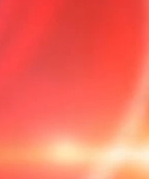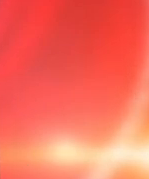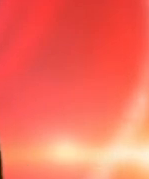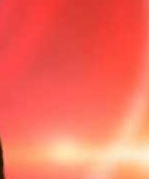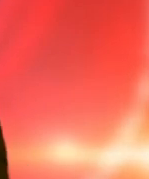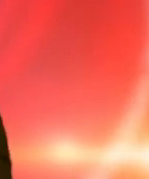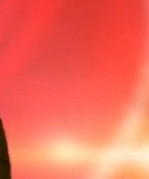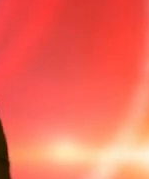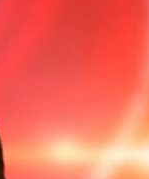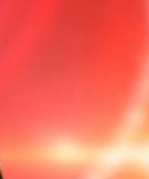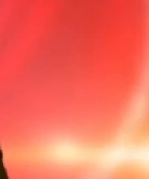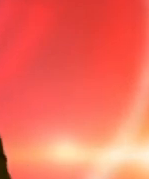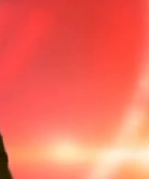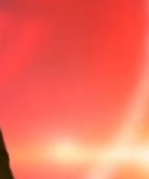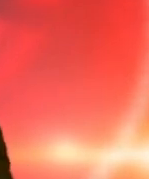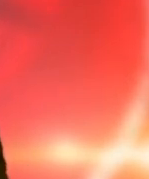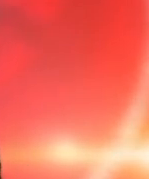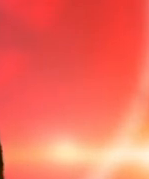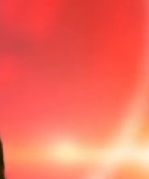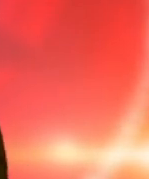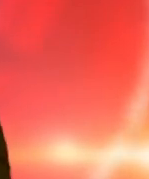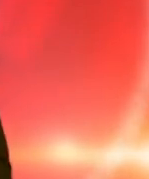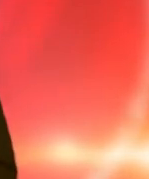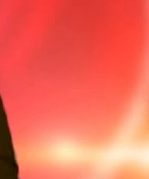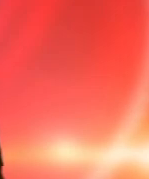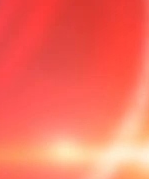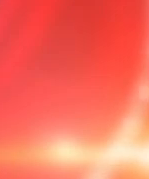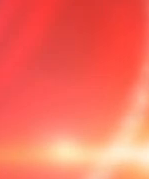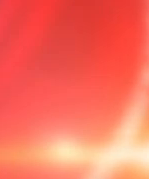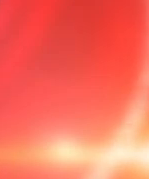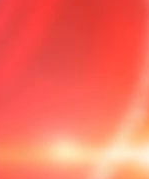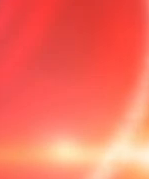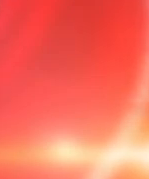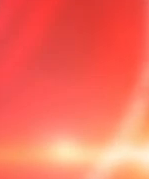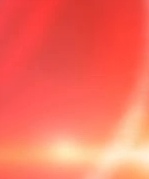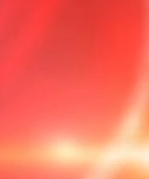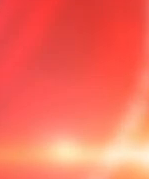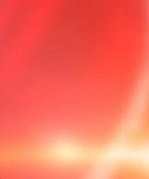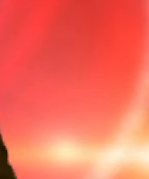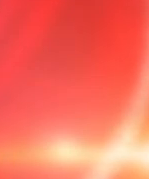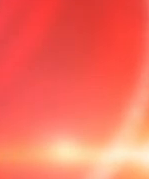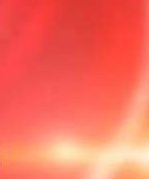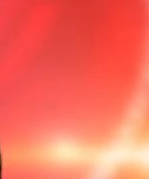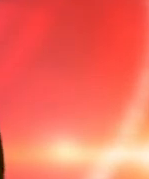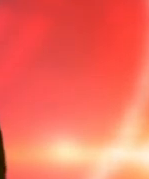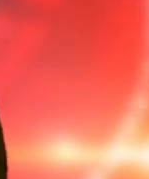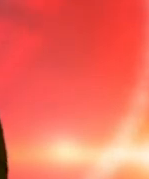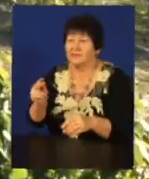către locatarii satului Bogdanovca Nouă de a se alătura la sistemul de evacuare a deșeurilor din orașul Cimișlia.